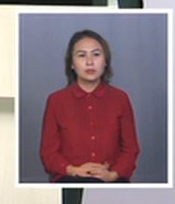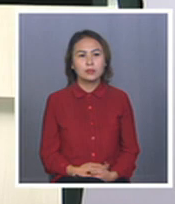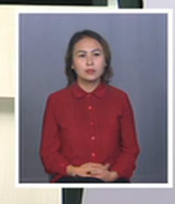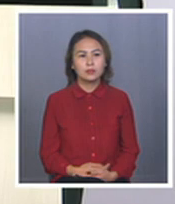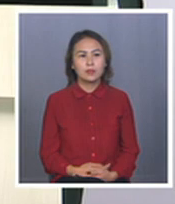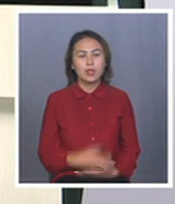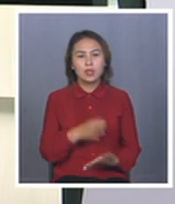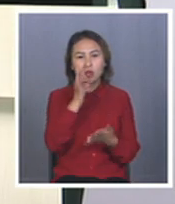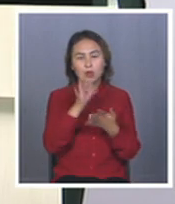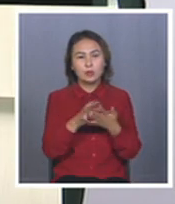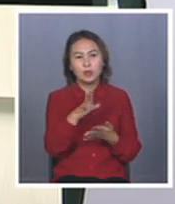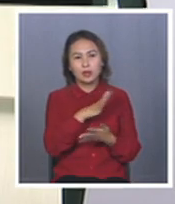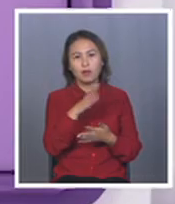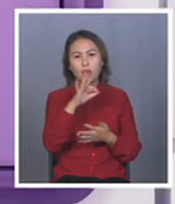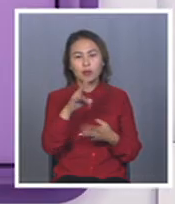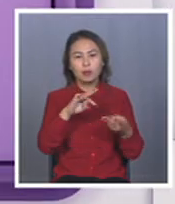Жауап бердік. Фон ауысты.